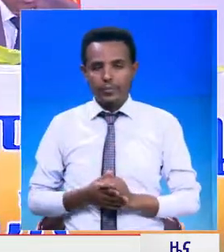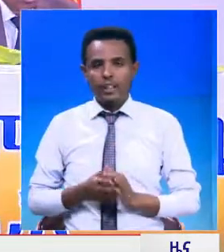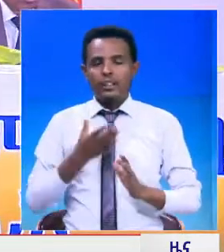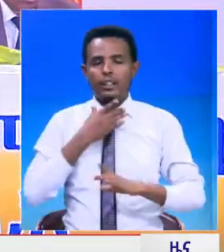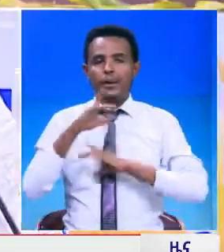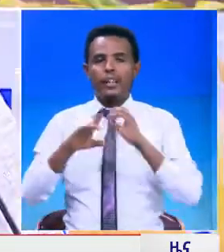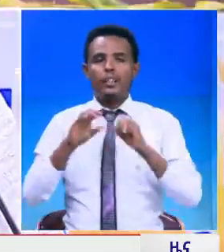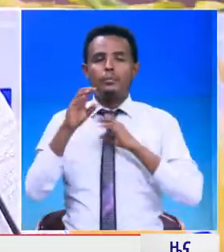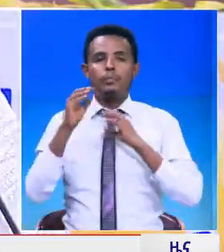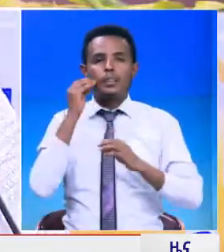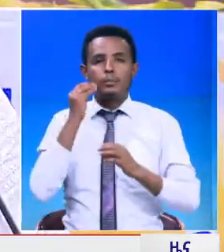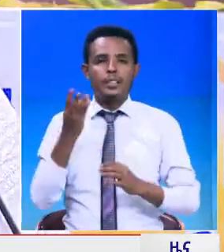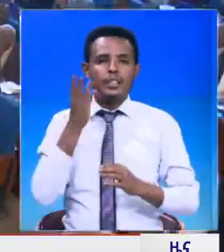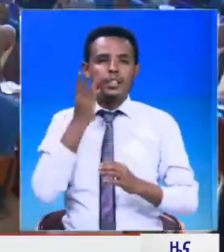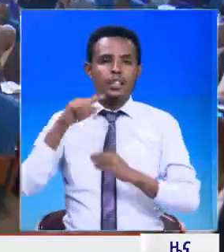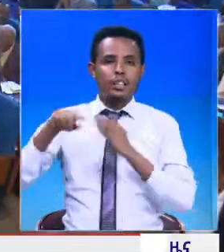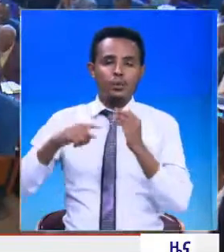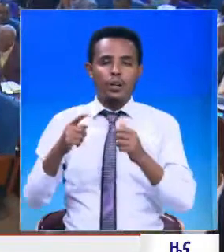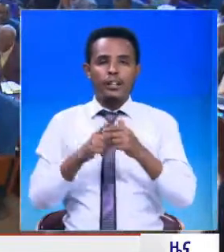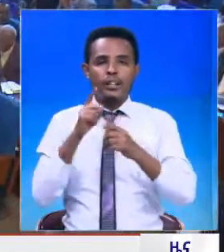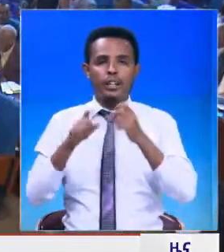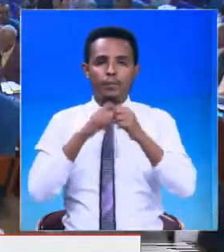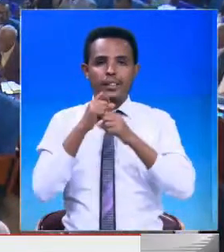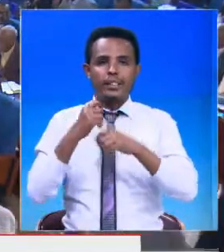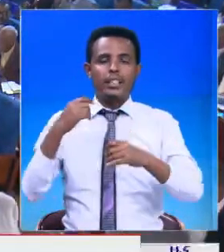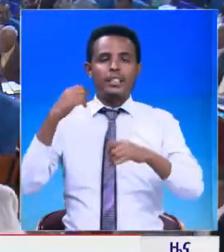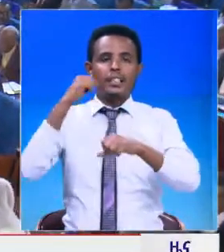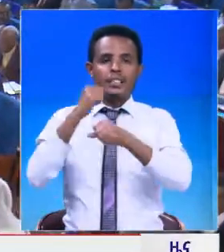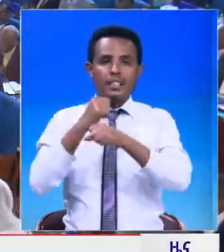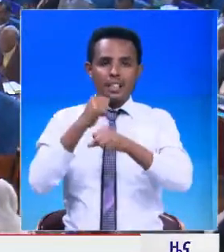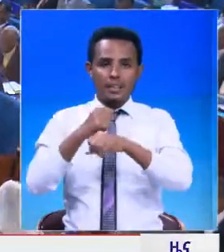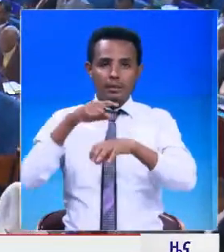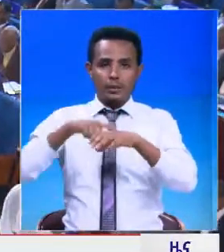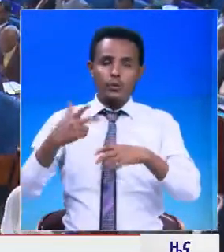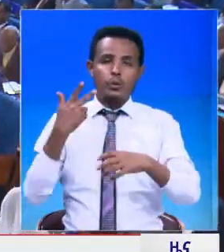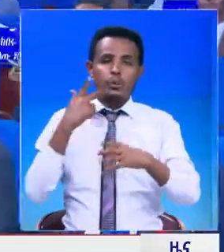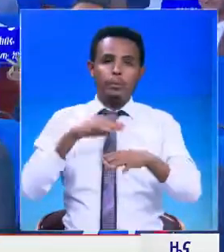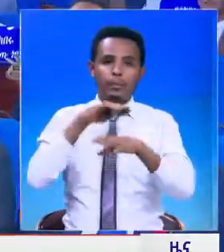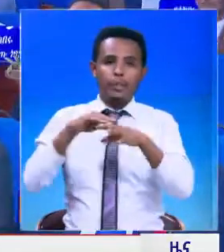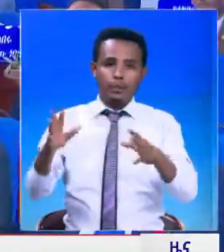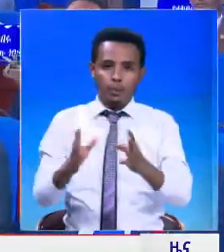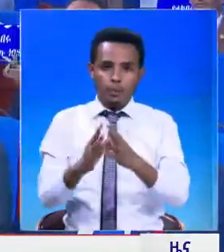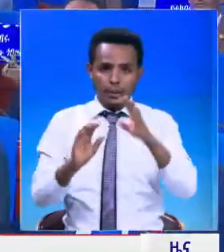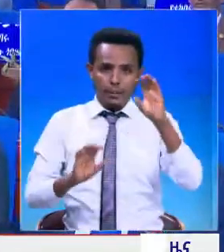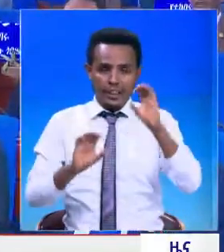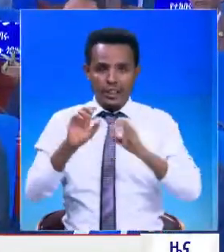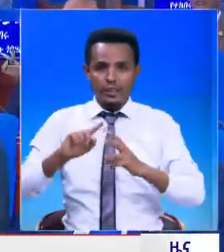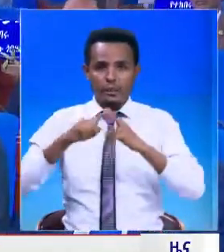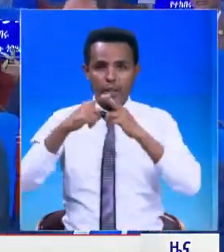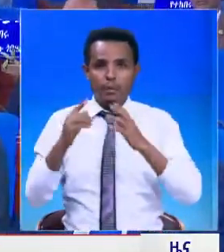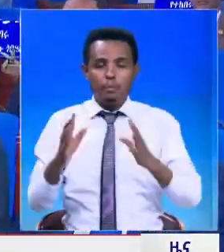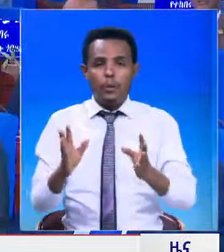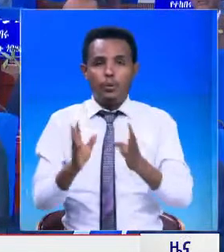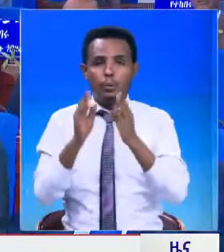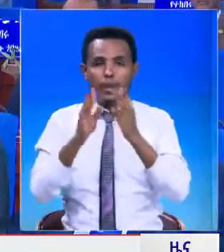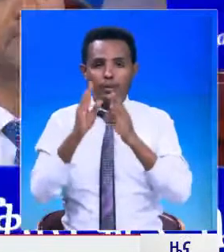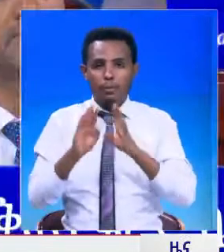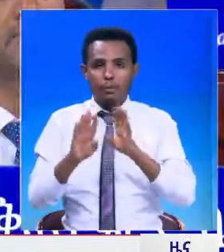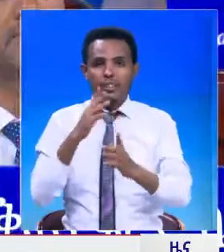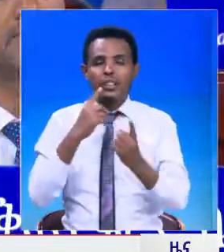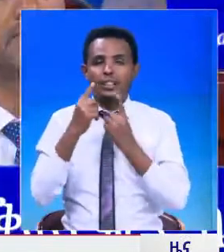የአማራ ክልል ምክር ቤት ስድስተኛ ዙር አንደኛ ዓመት የሥራ ዘመን ሶስተኛ መደበኛ ጉባኤ መካሄድ ጀምሯል። በጉባኤው የመክፈቻ ንግግር